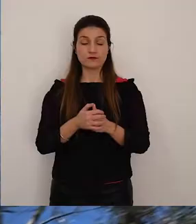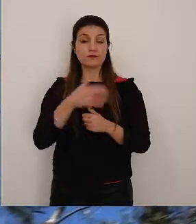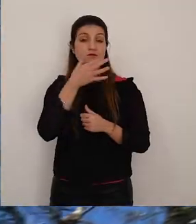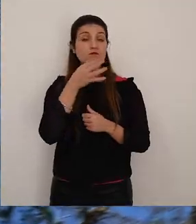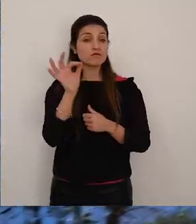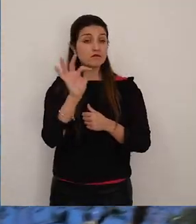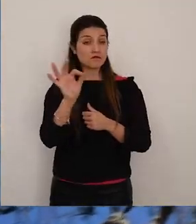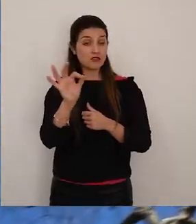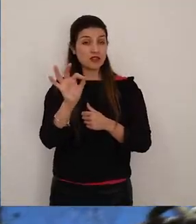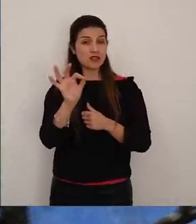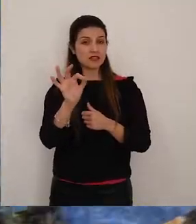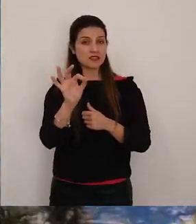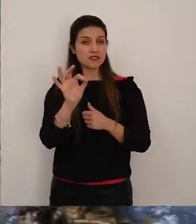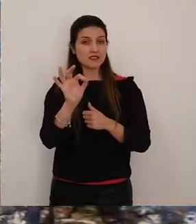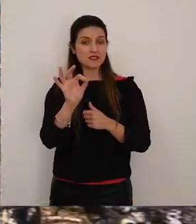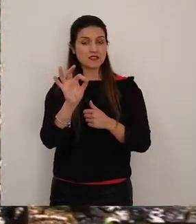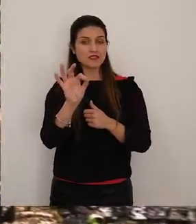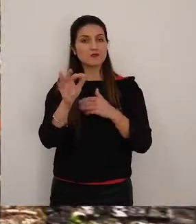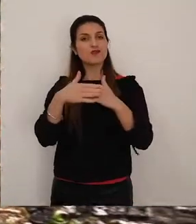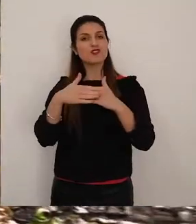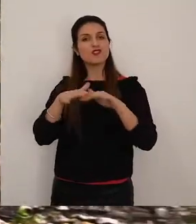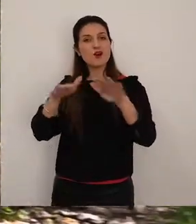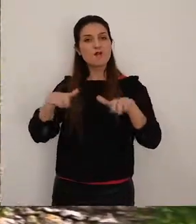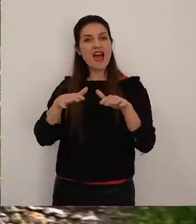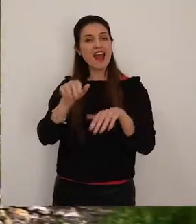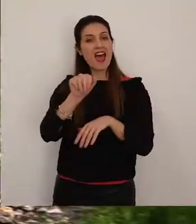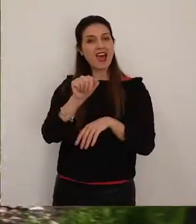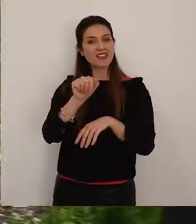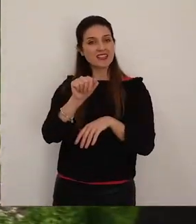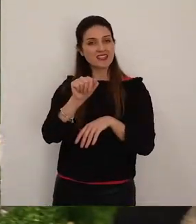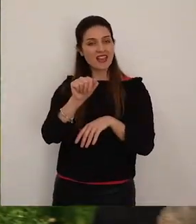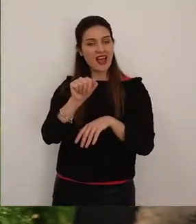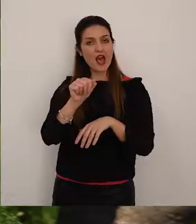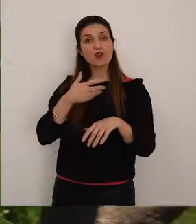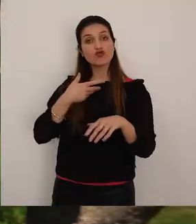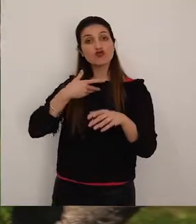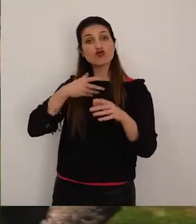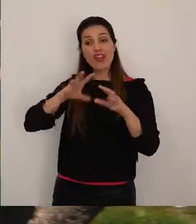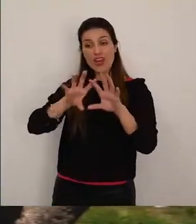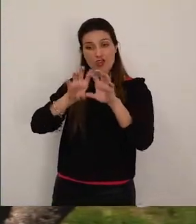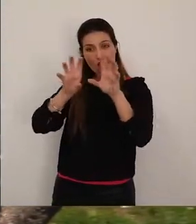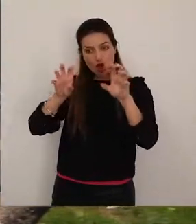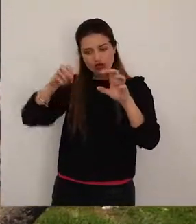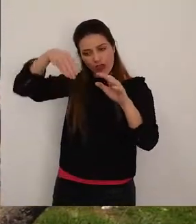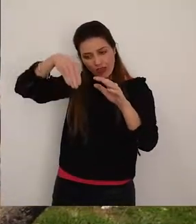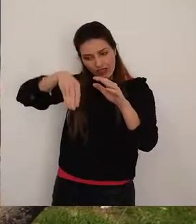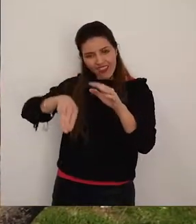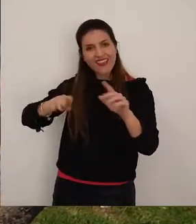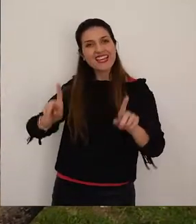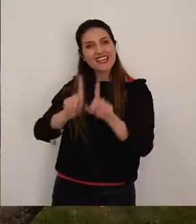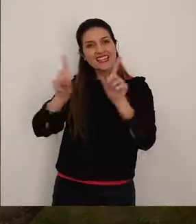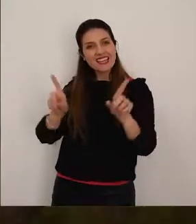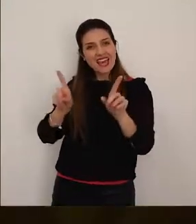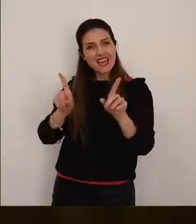Nel bellissimo e suggestivo promontorio della Marina di Andrano è presente una suggestiva cripta, marianizzata dai basiliani